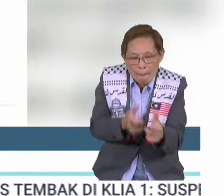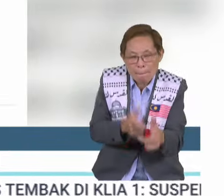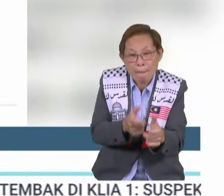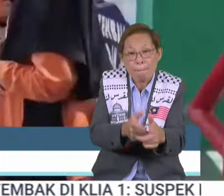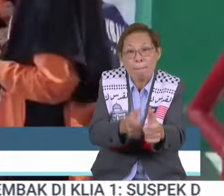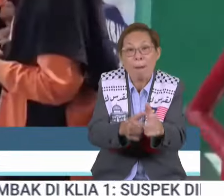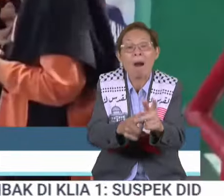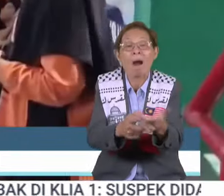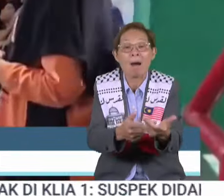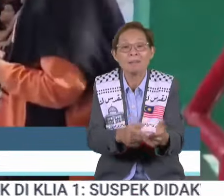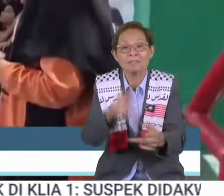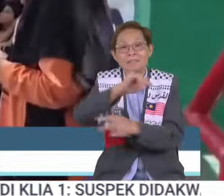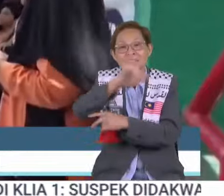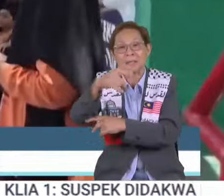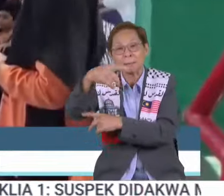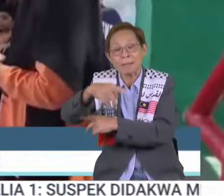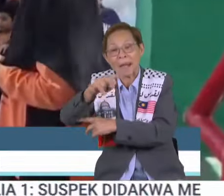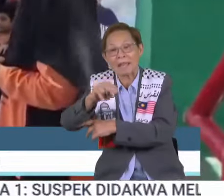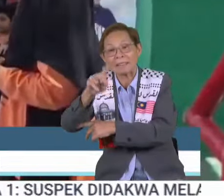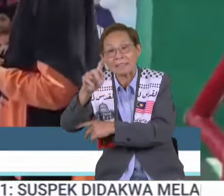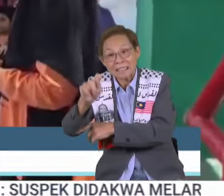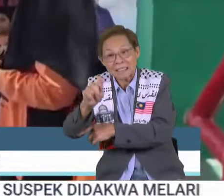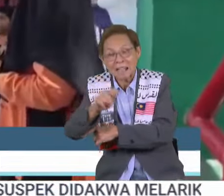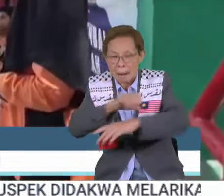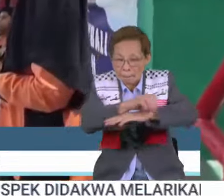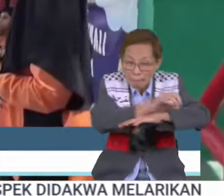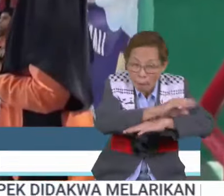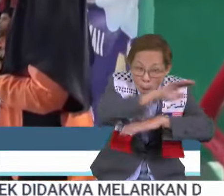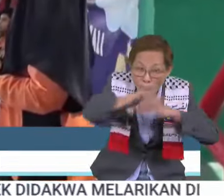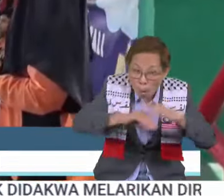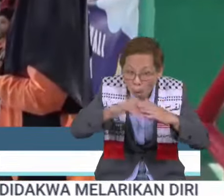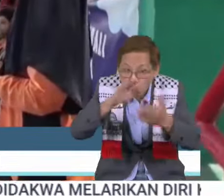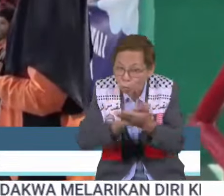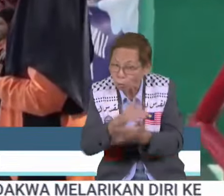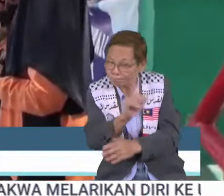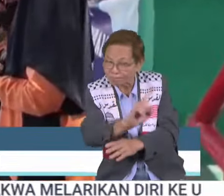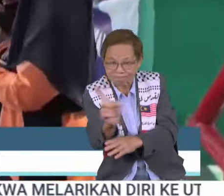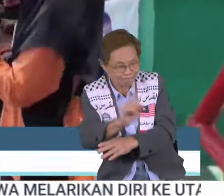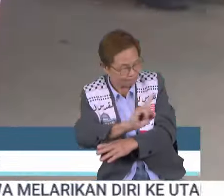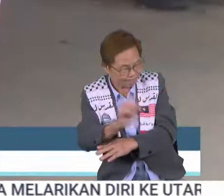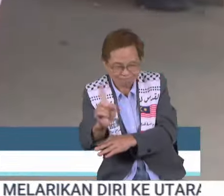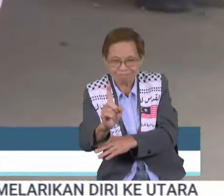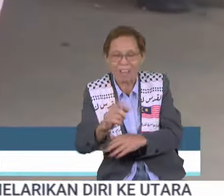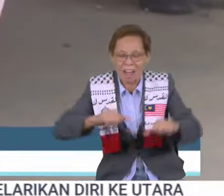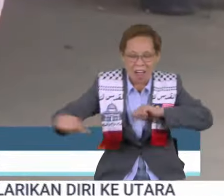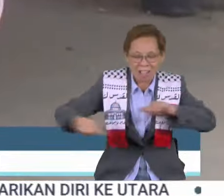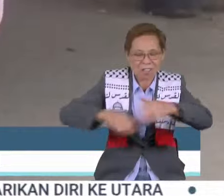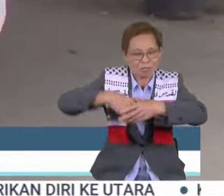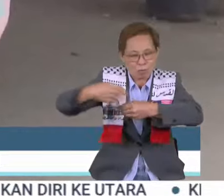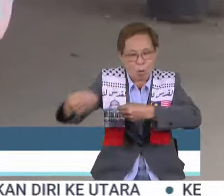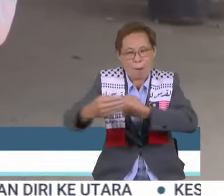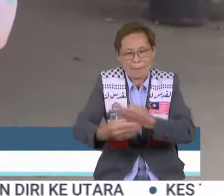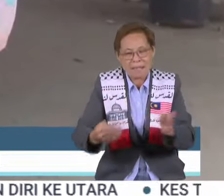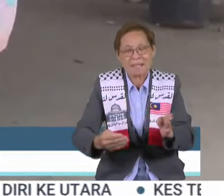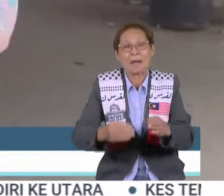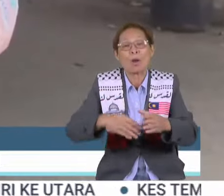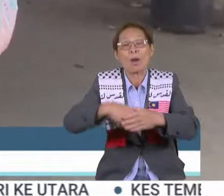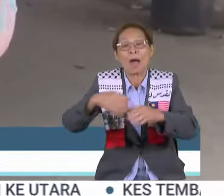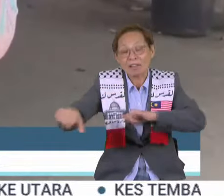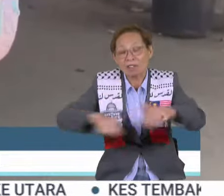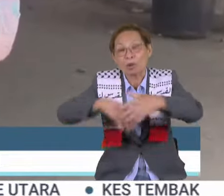Jabatan Pendidikan Negeri Terengganu JPNT mengingatkan semua sekolah tidak mengadakan sebarang aktiviti luar bilik darjah